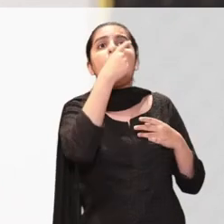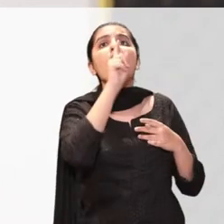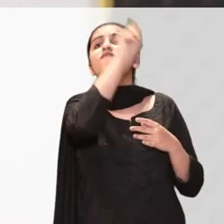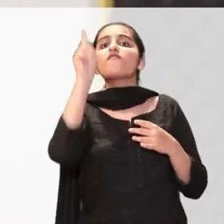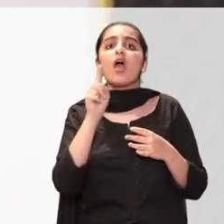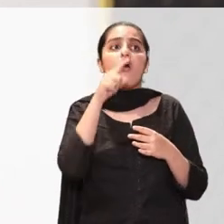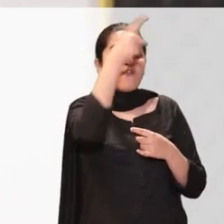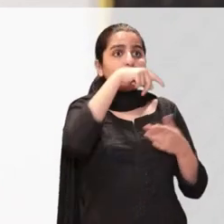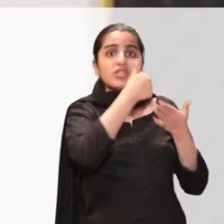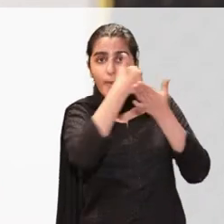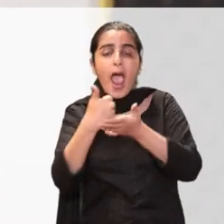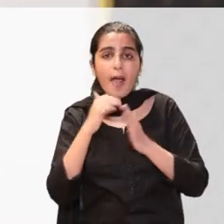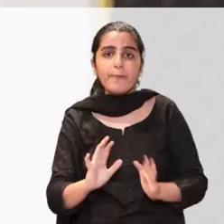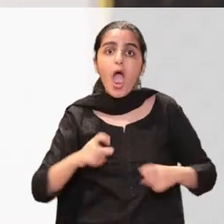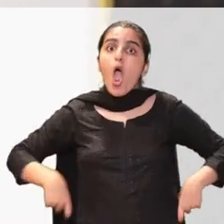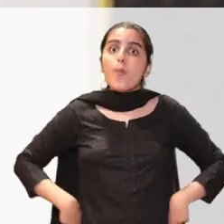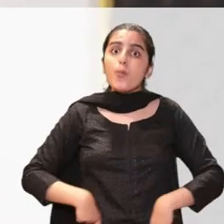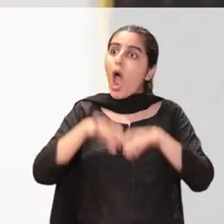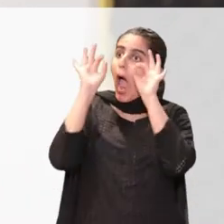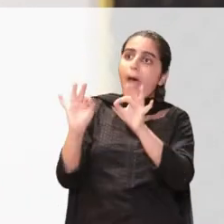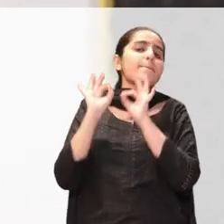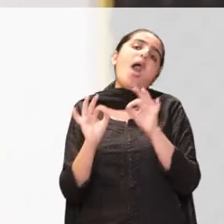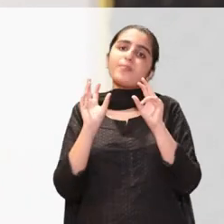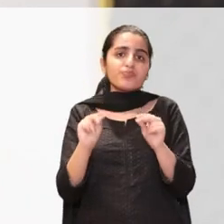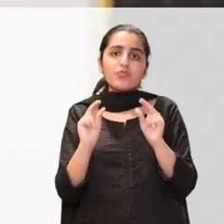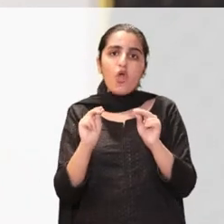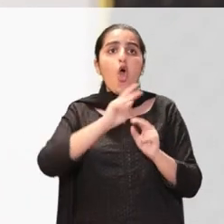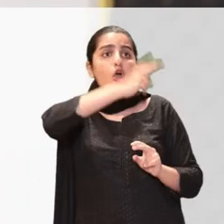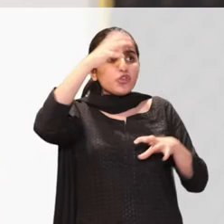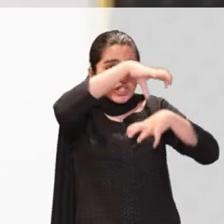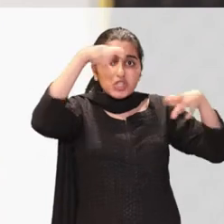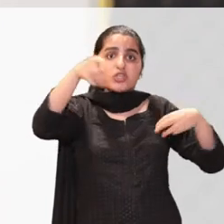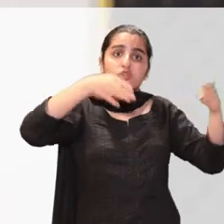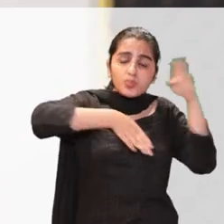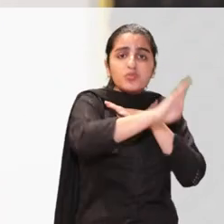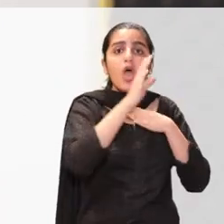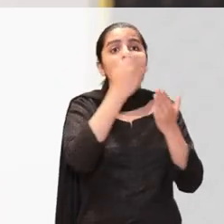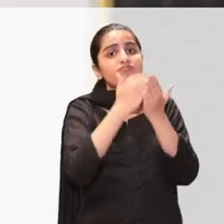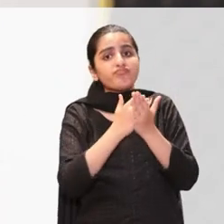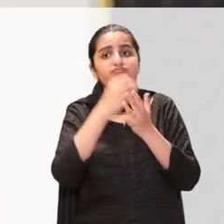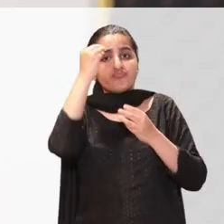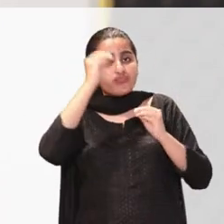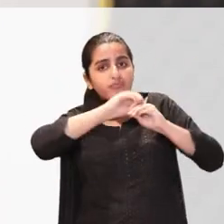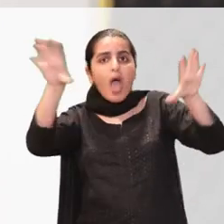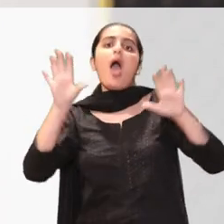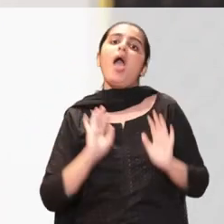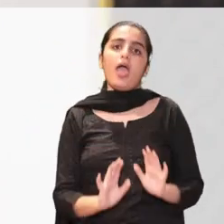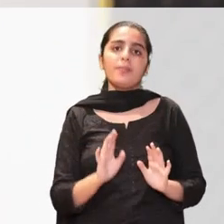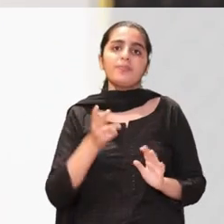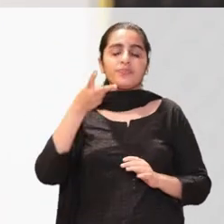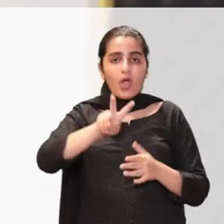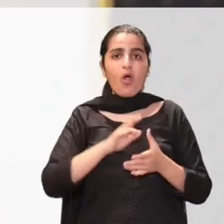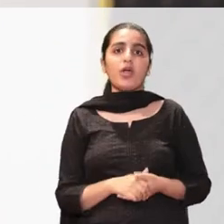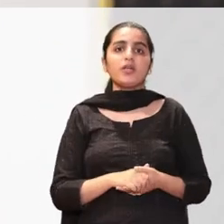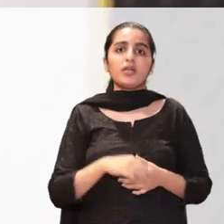सेल्फ न्यू सेंसेशन प्राइम न्यूज़ कि हम ढूंढते ऐसी खबरें जो कि सेंसेशन और वहां पर तीन फंदे मर गए हैं